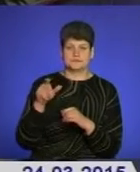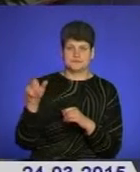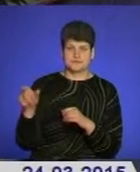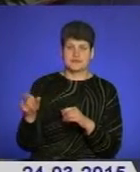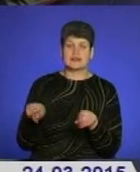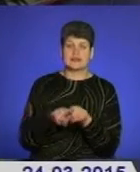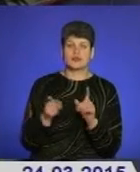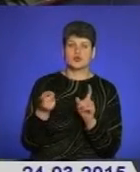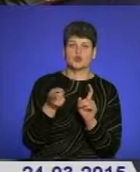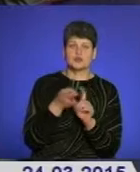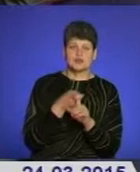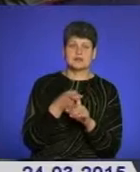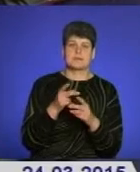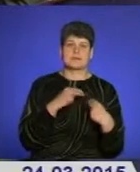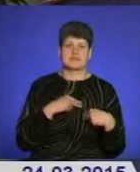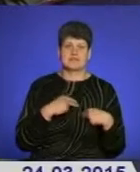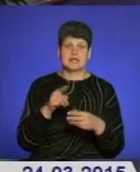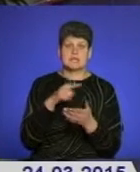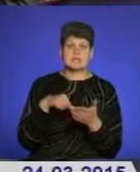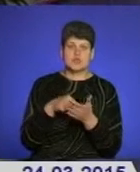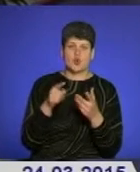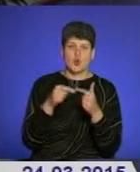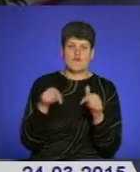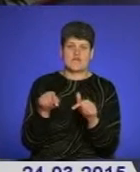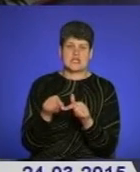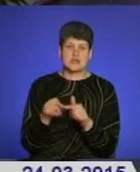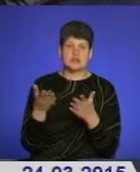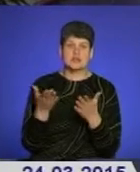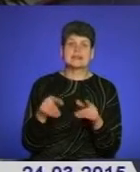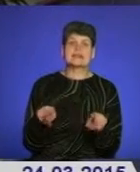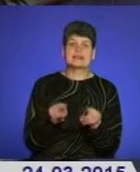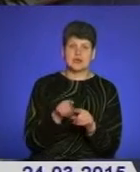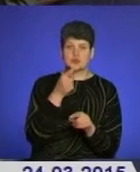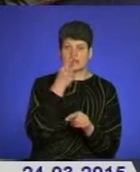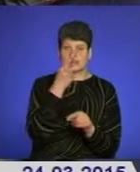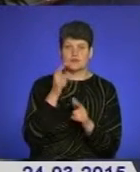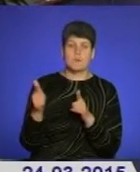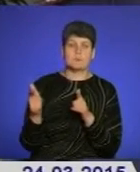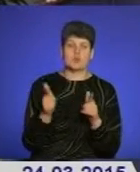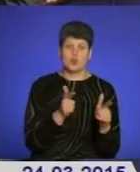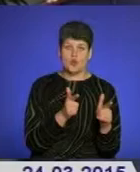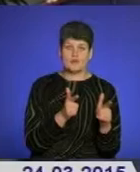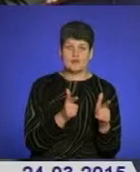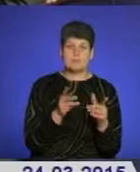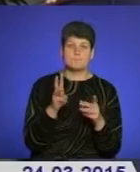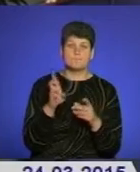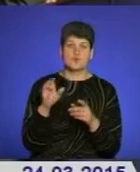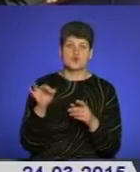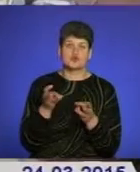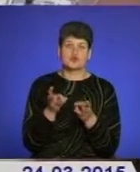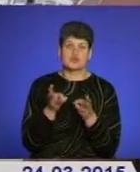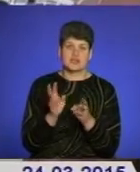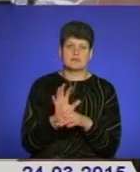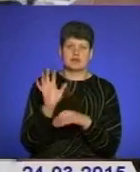цієї акції і працівники Тернопільського міського відділу, які також недавно підготовили так звані буржуйки і відправили на